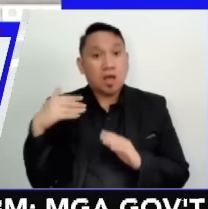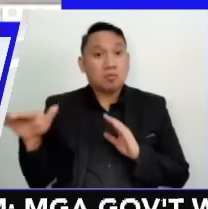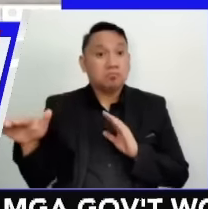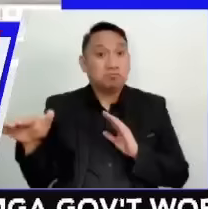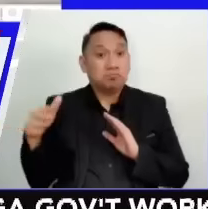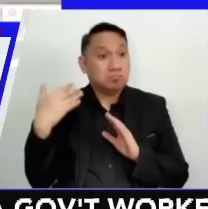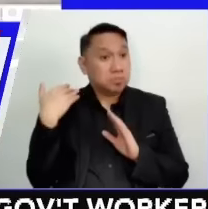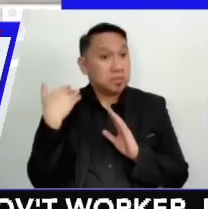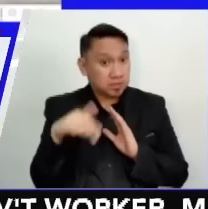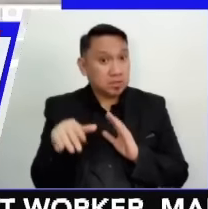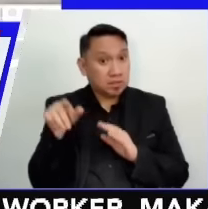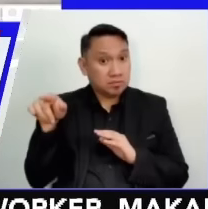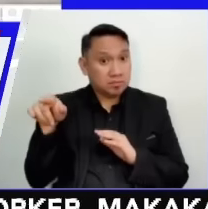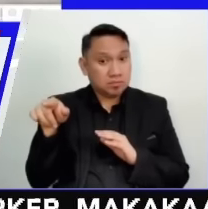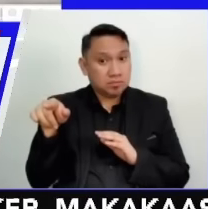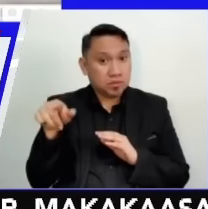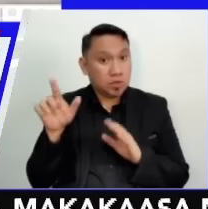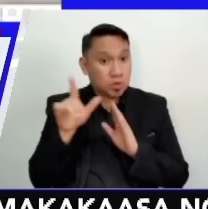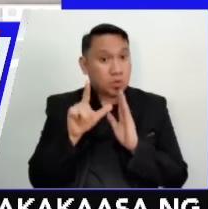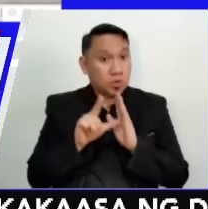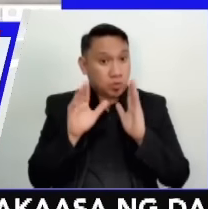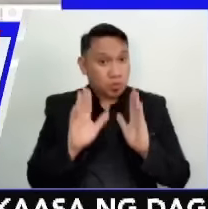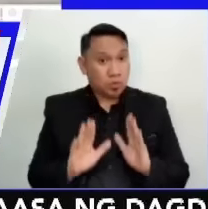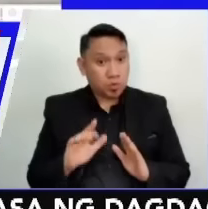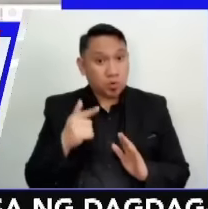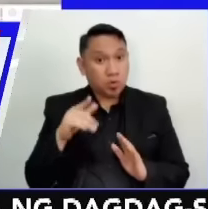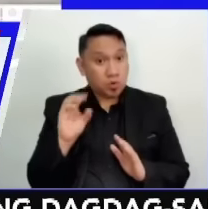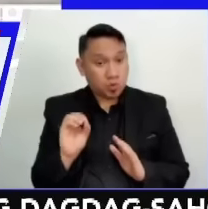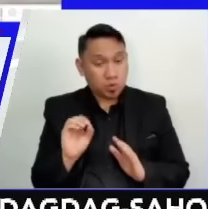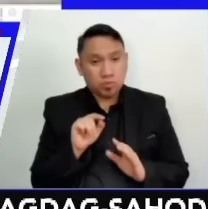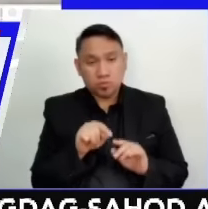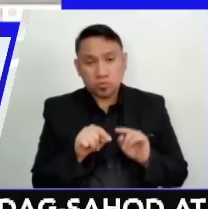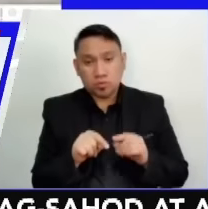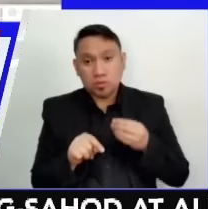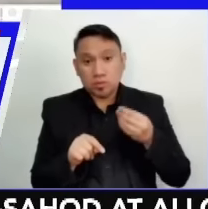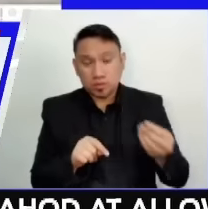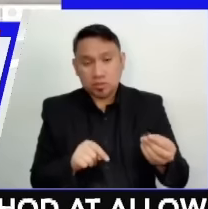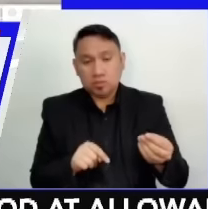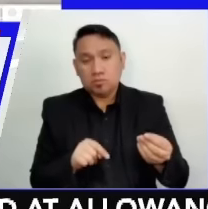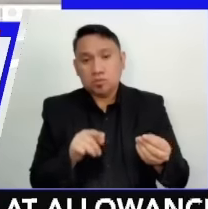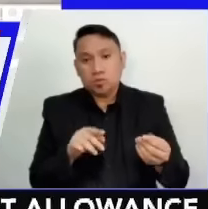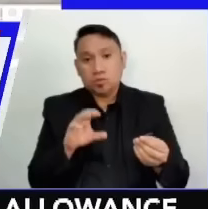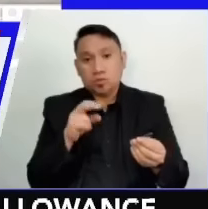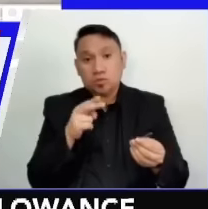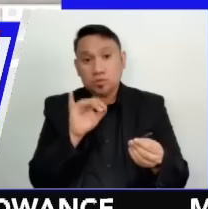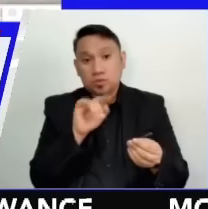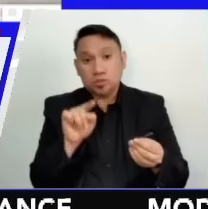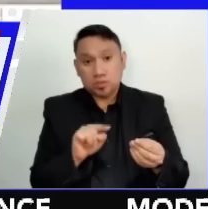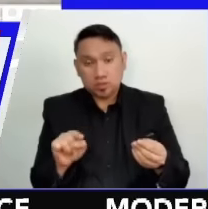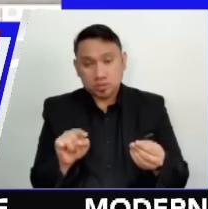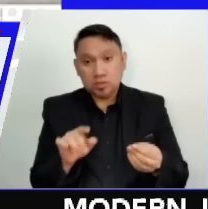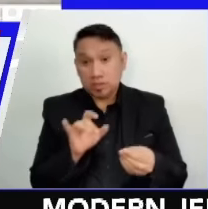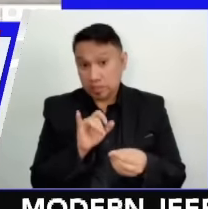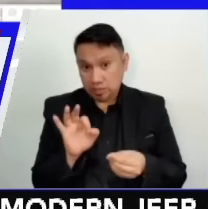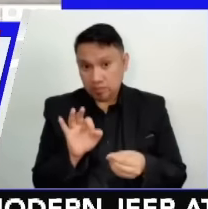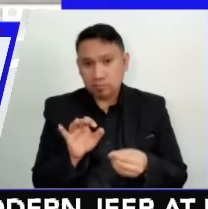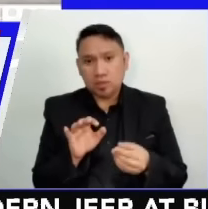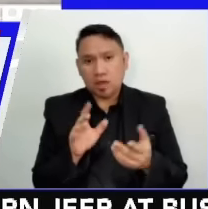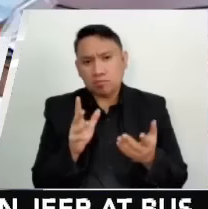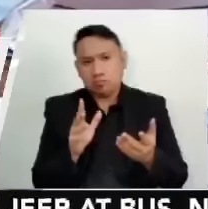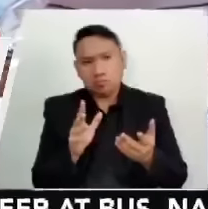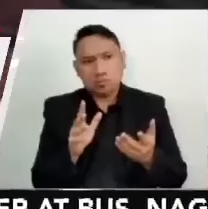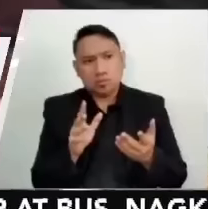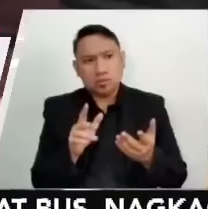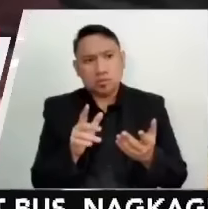Ah yung abogado ni ping kay Senate president ng sulat na kung Nagpapaliwanag kung bakit siya hindi